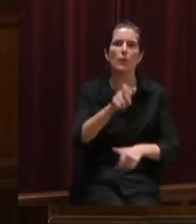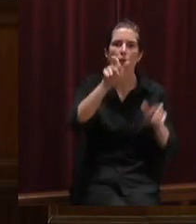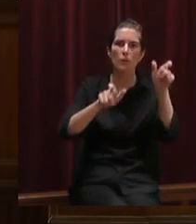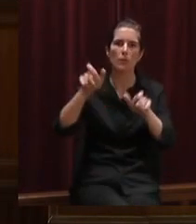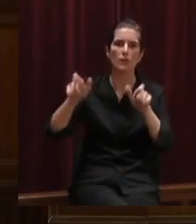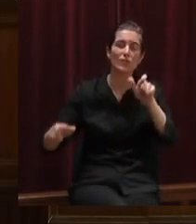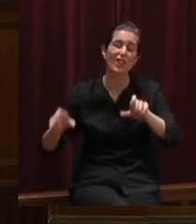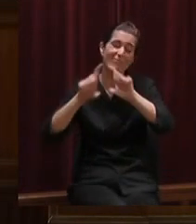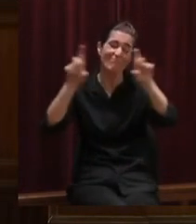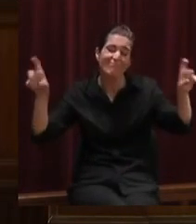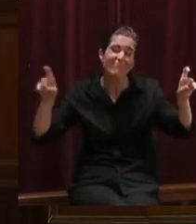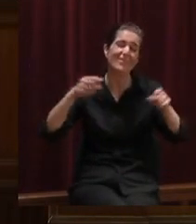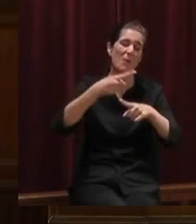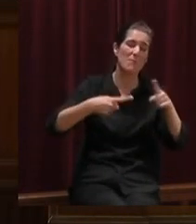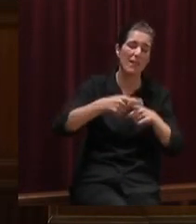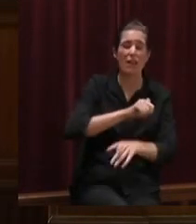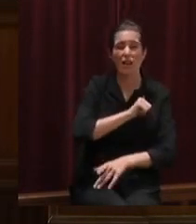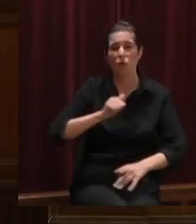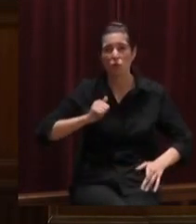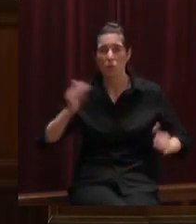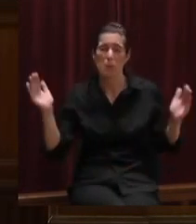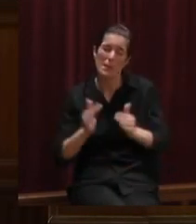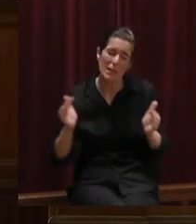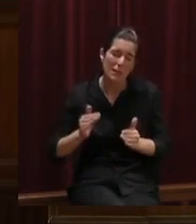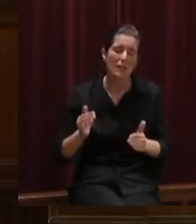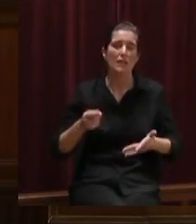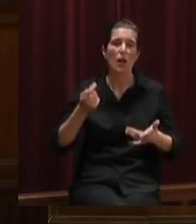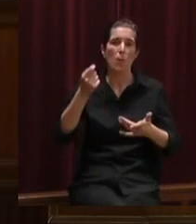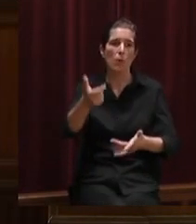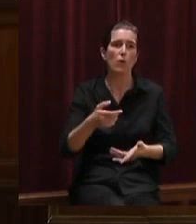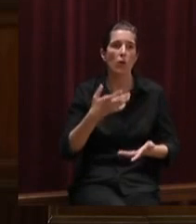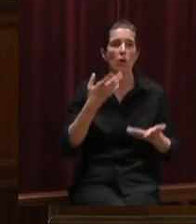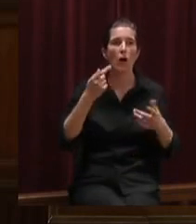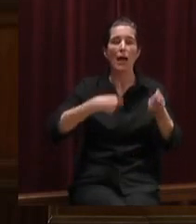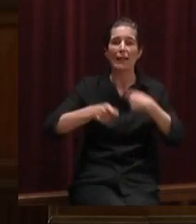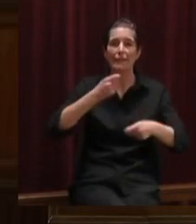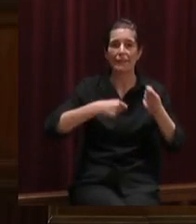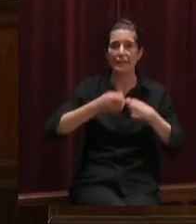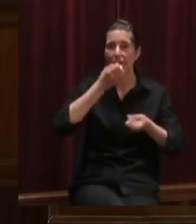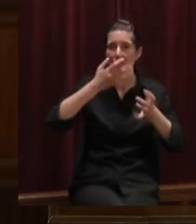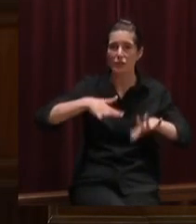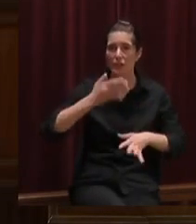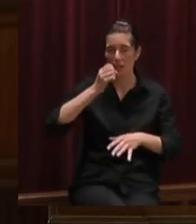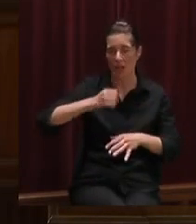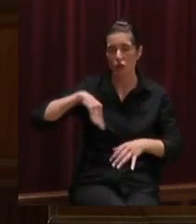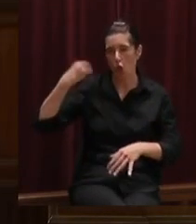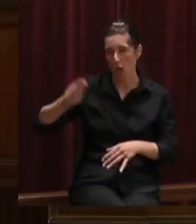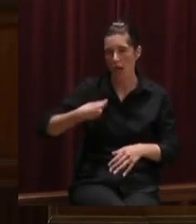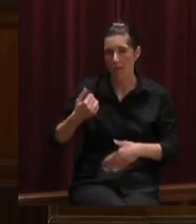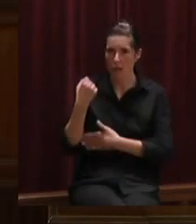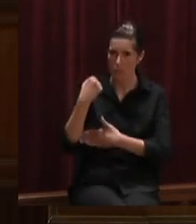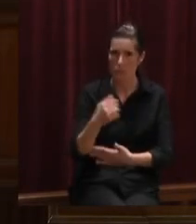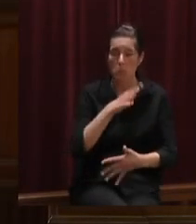empreses, acaronant els nostres sectors i negocis emblemàtics, acompanyant-los cap a un futur de modernització. perquè